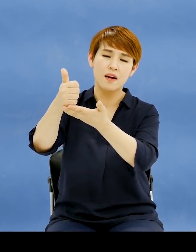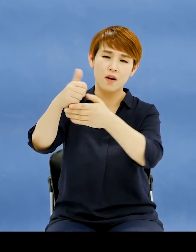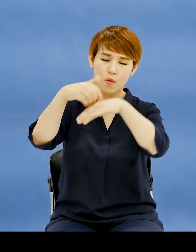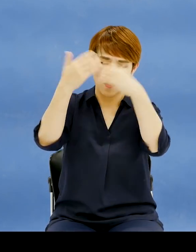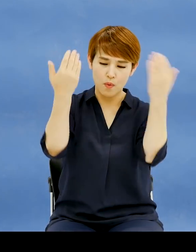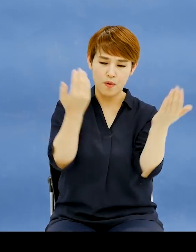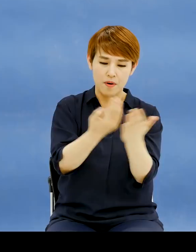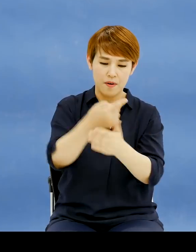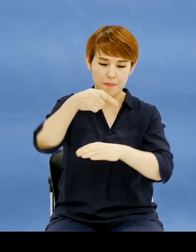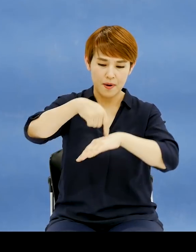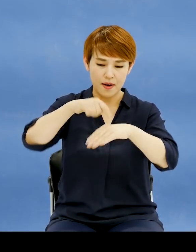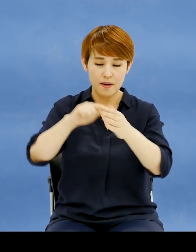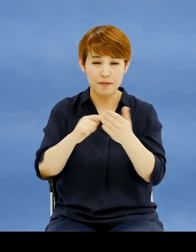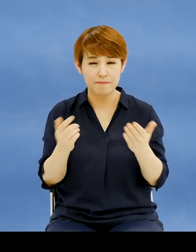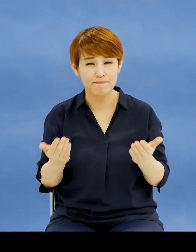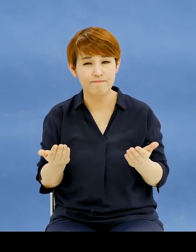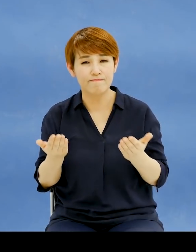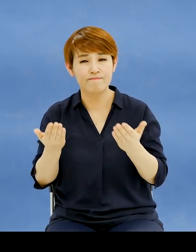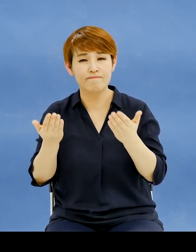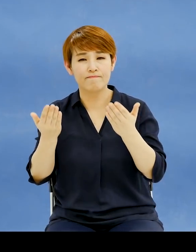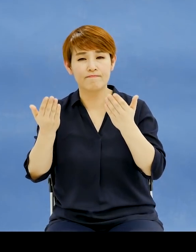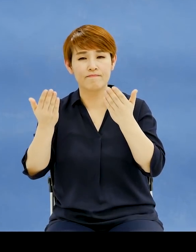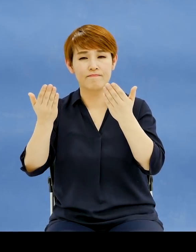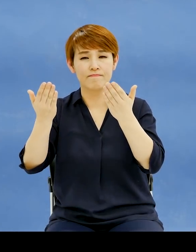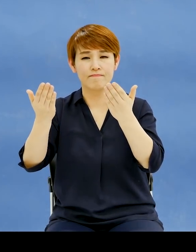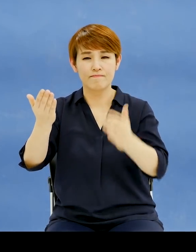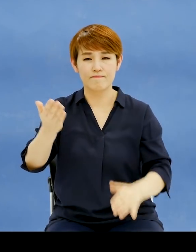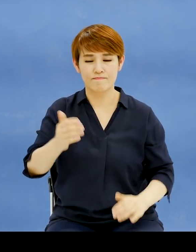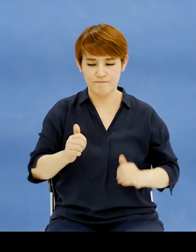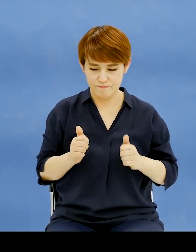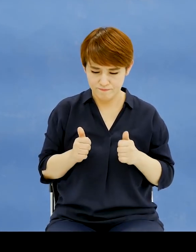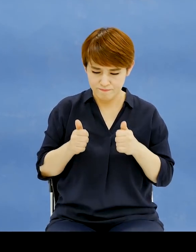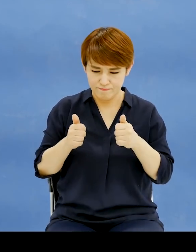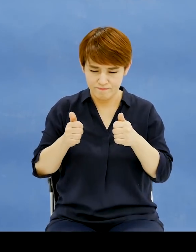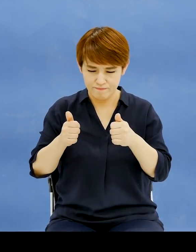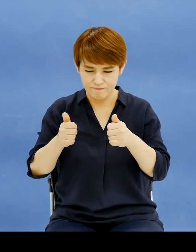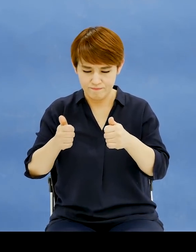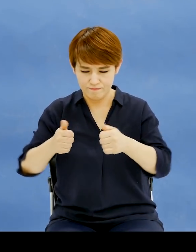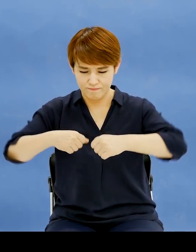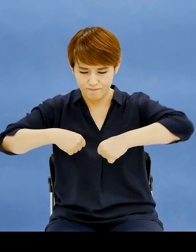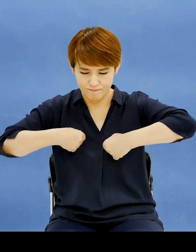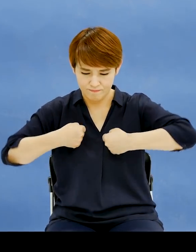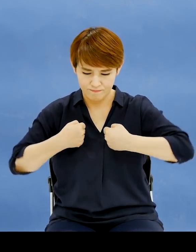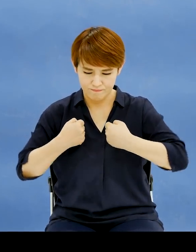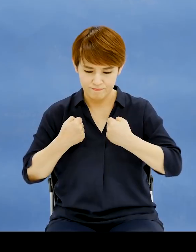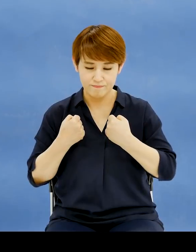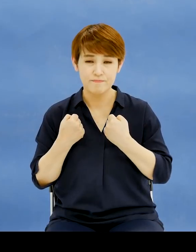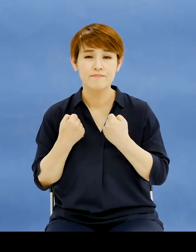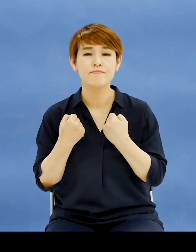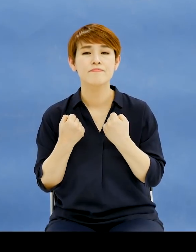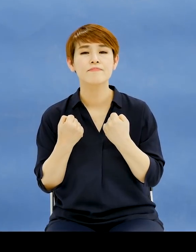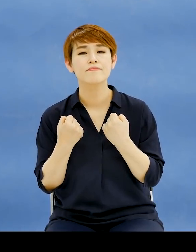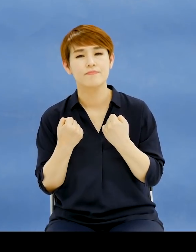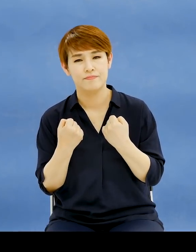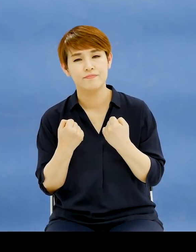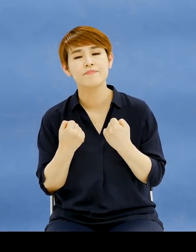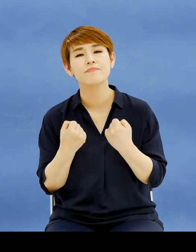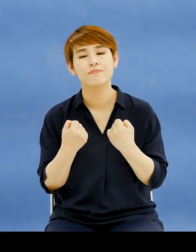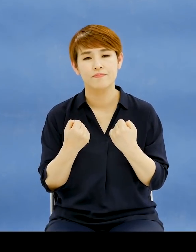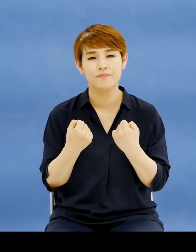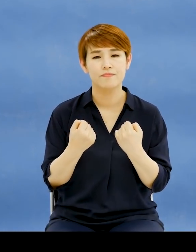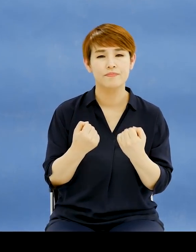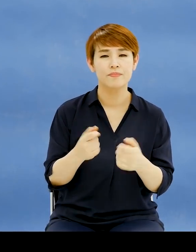예수님께 온 맘 다해 순복해요.